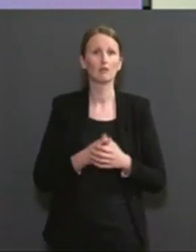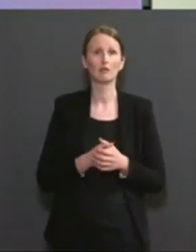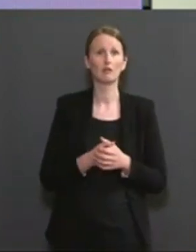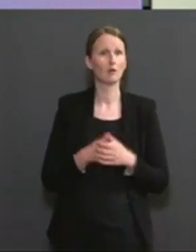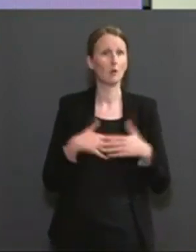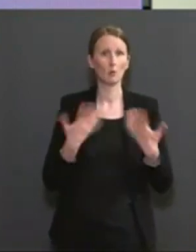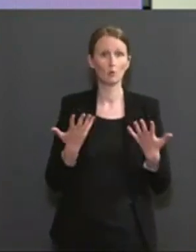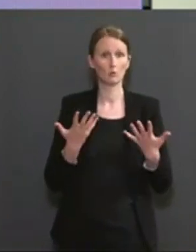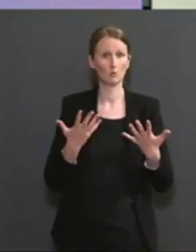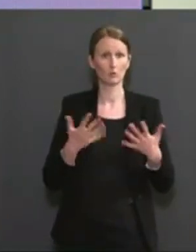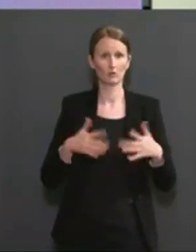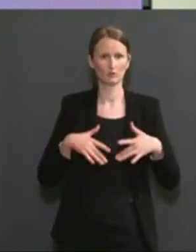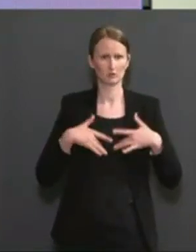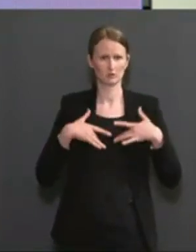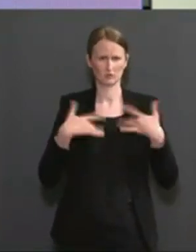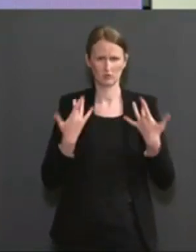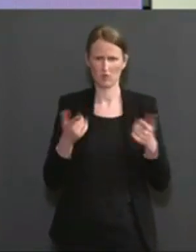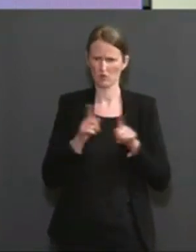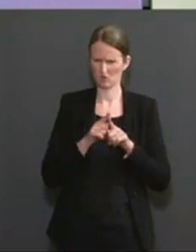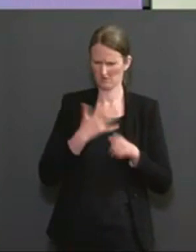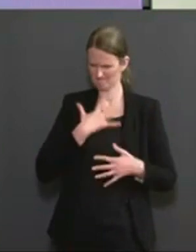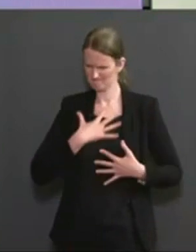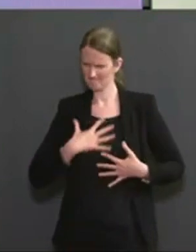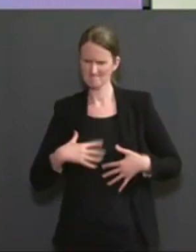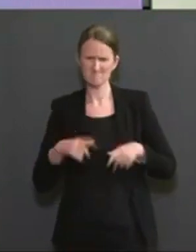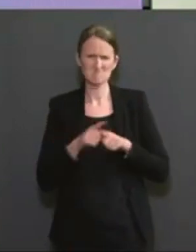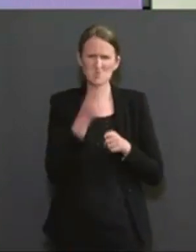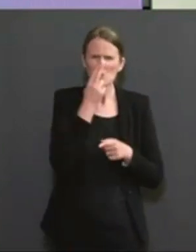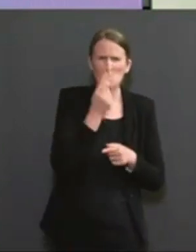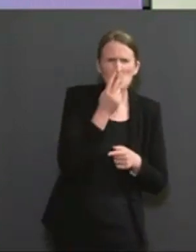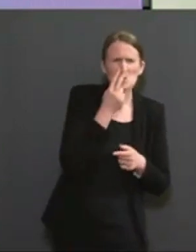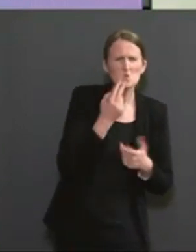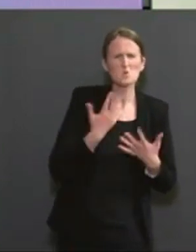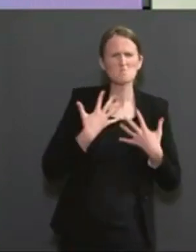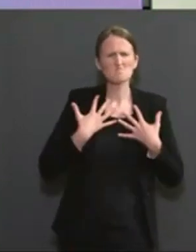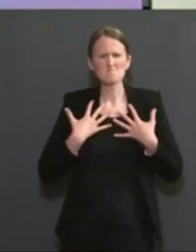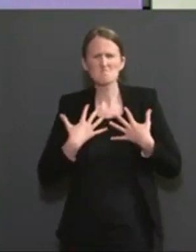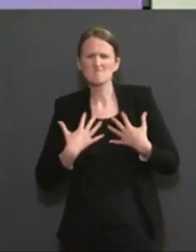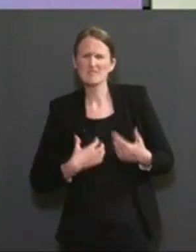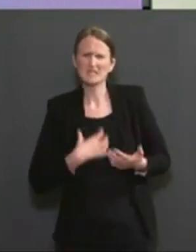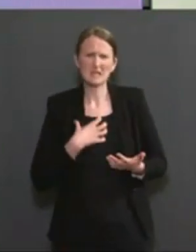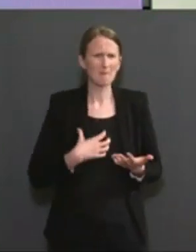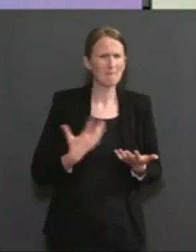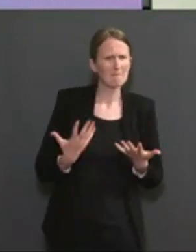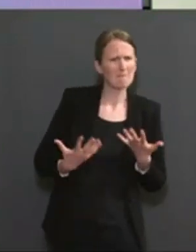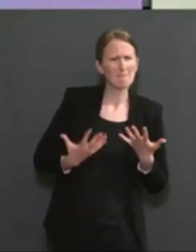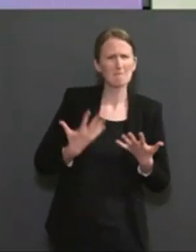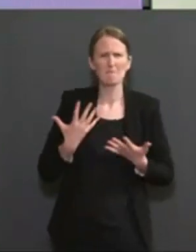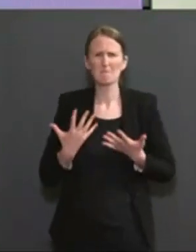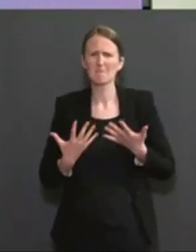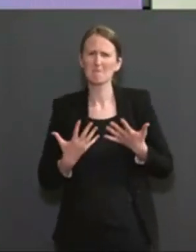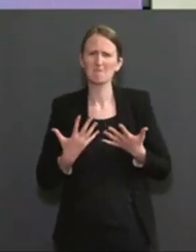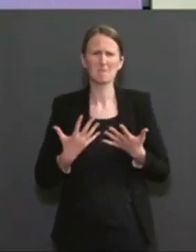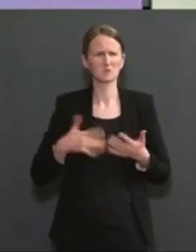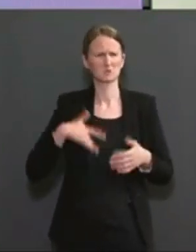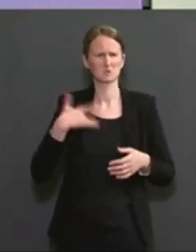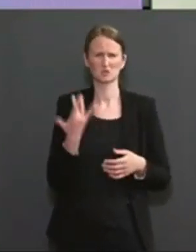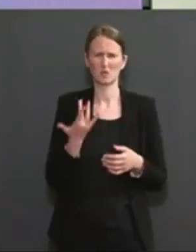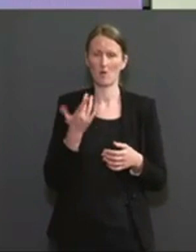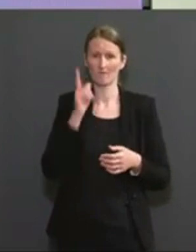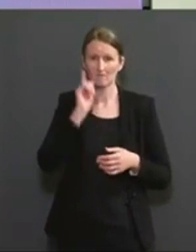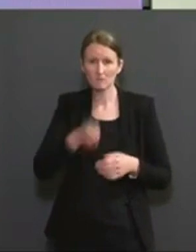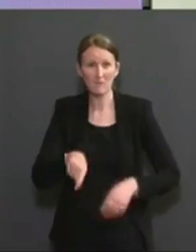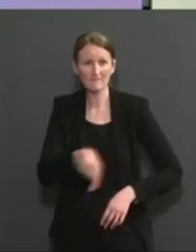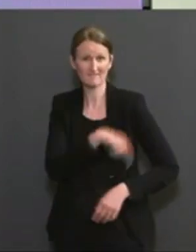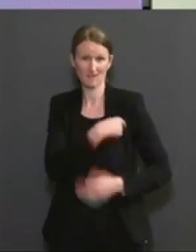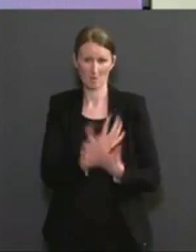refroidissement, un peu mal de gorge, un peu de toux, un peu mal partout, sans avoir réellement de fortes températures. Donc si vous avez ce